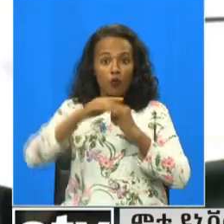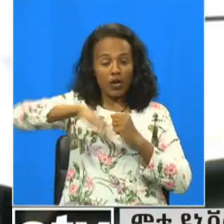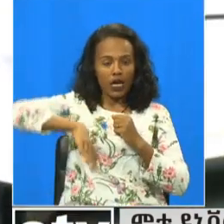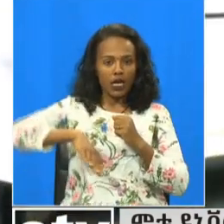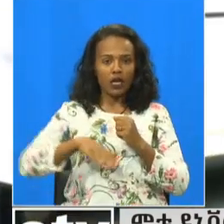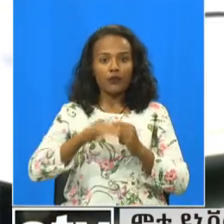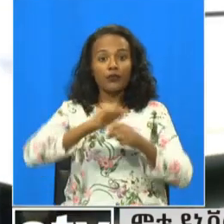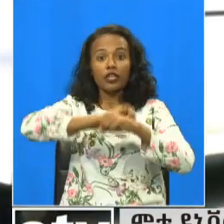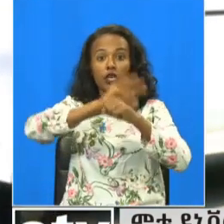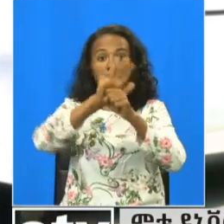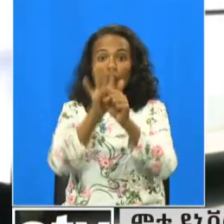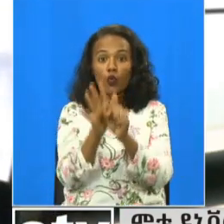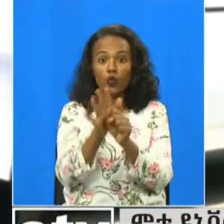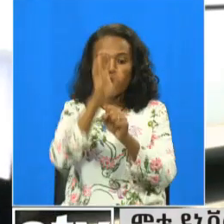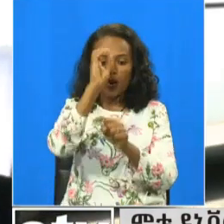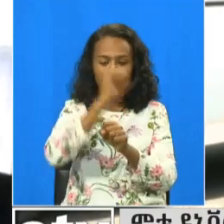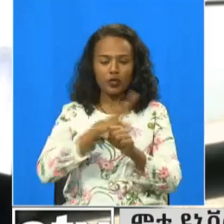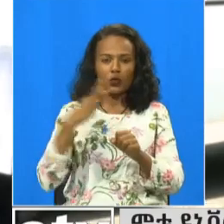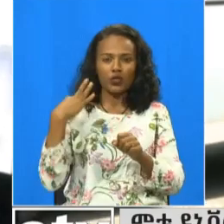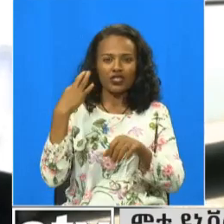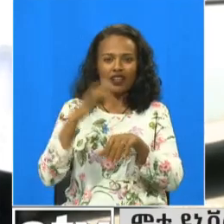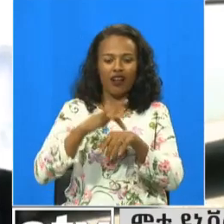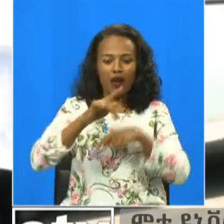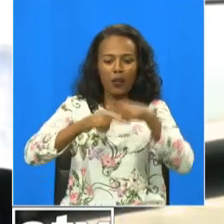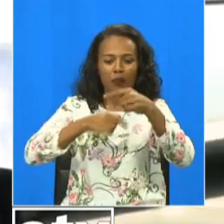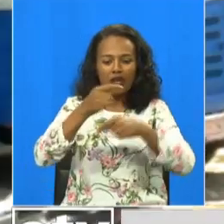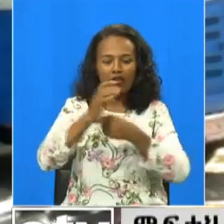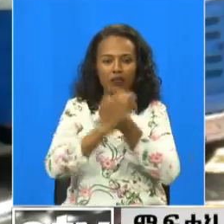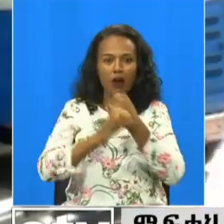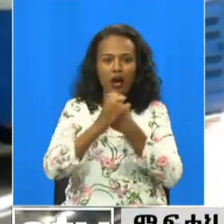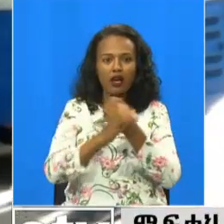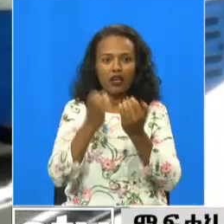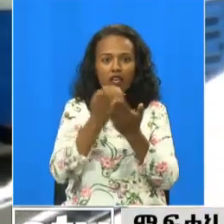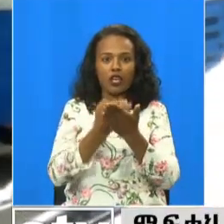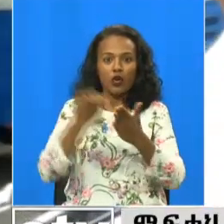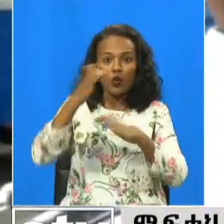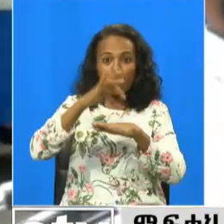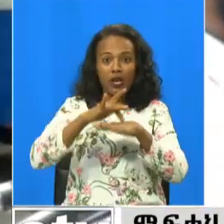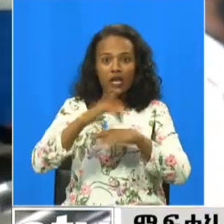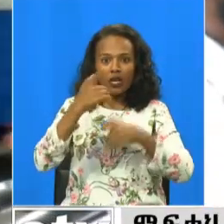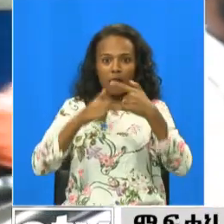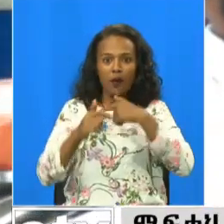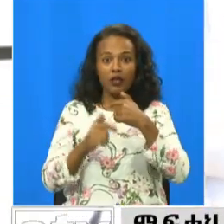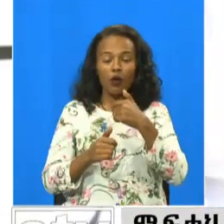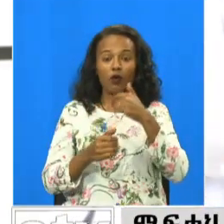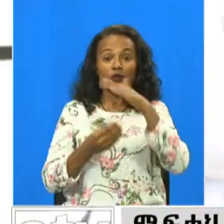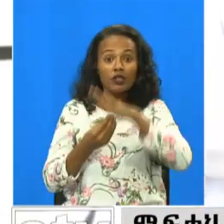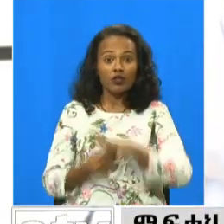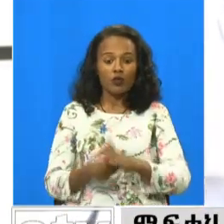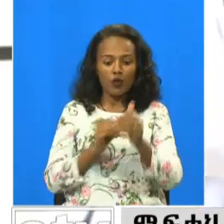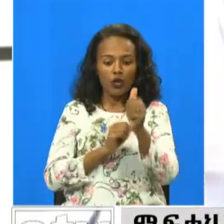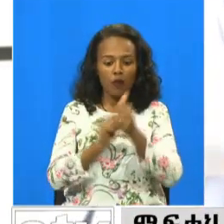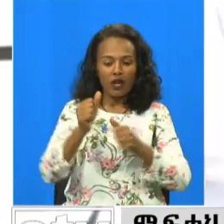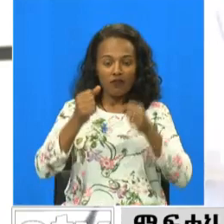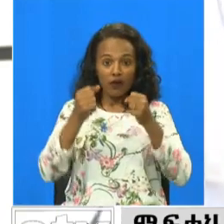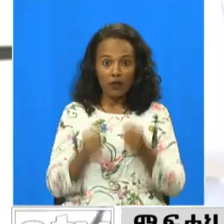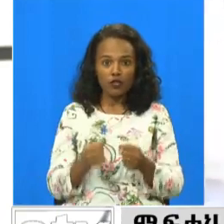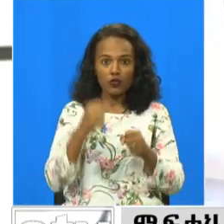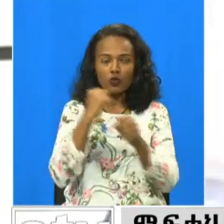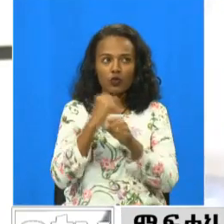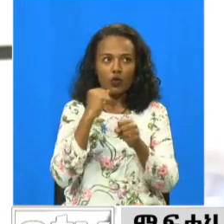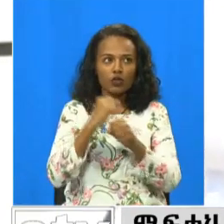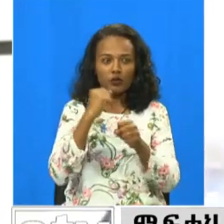አዘጋጅተናል። የኮሮና ወረርሽኝ በሰዎች ጤና ላይ በሂደት ደግሞ በሀገር ኢኮኖሚ ላይ የሚያሳድረውን ተጽዕኖ ለመቋቋም የሚያስችሉ የምርምር ስራዎችን